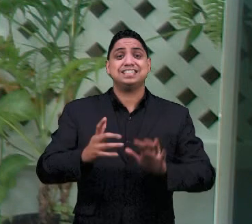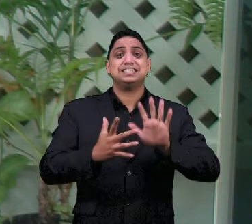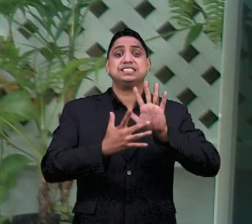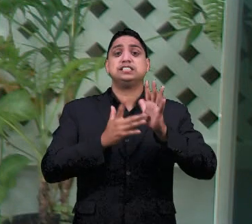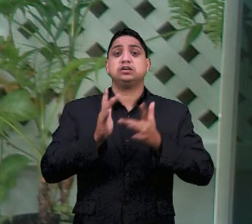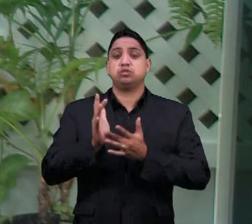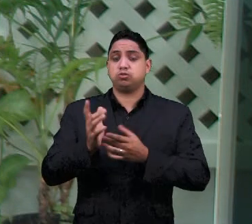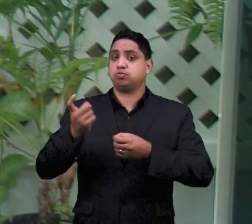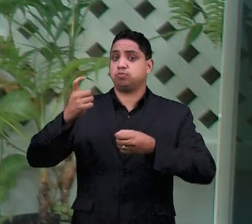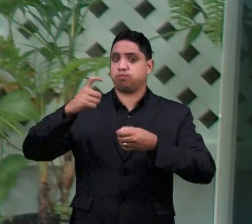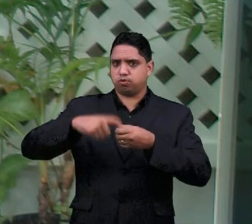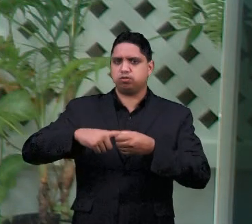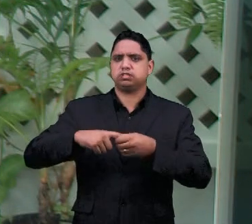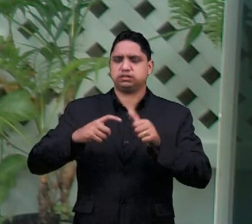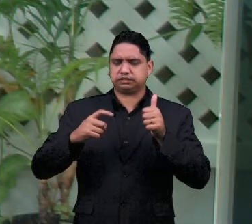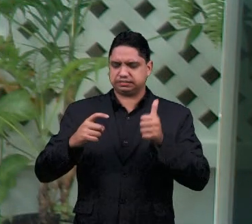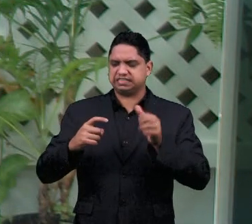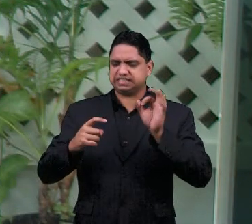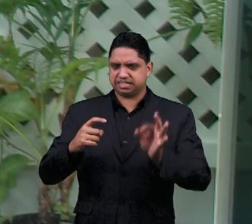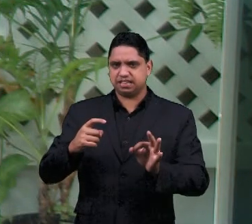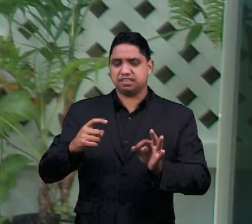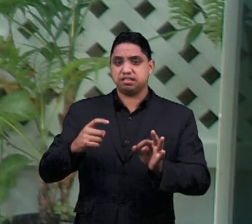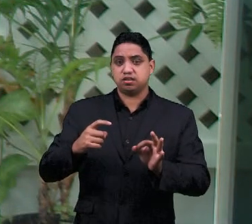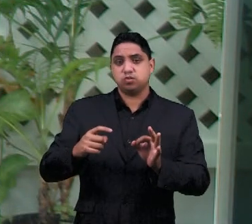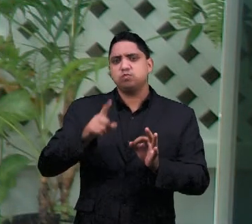bien. Mais le moment maintenant,